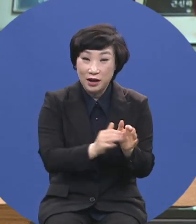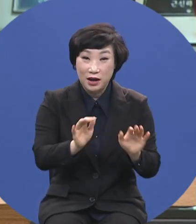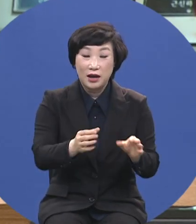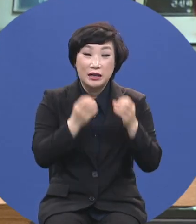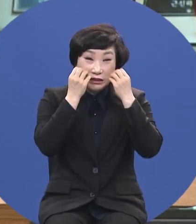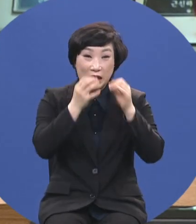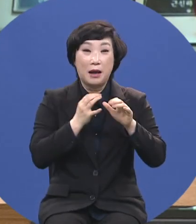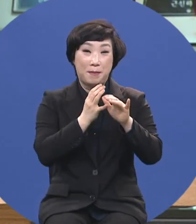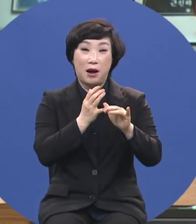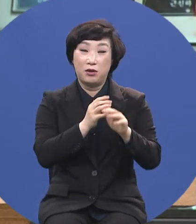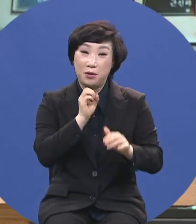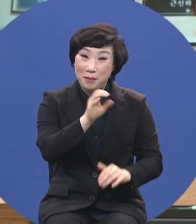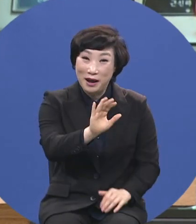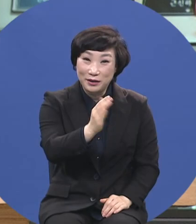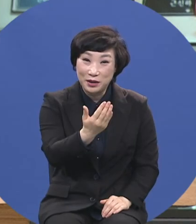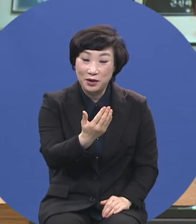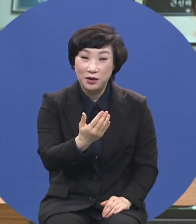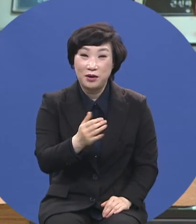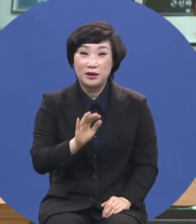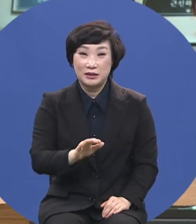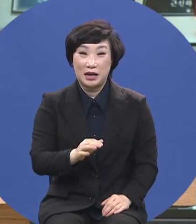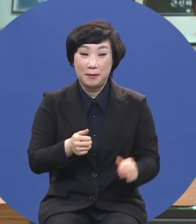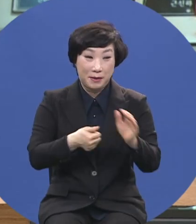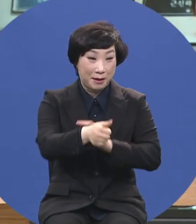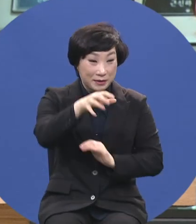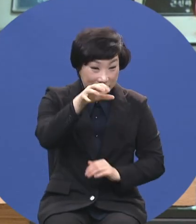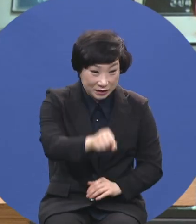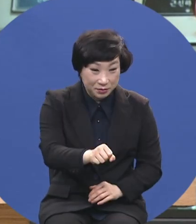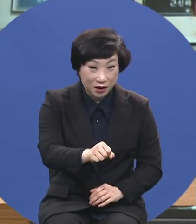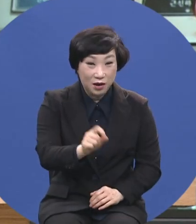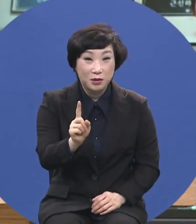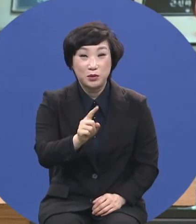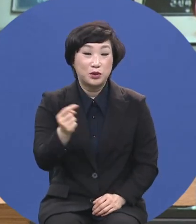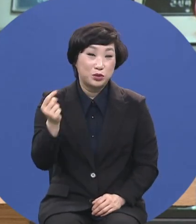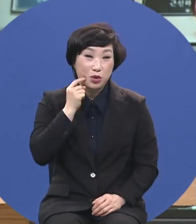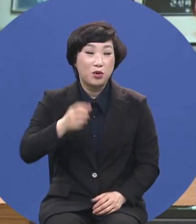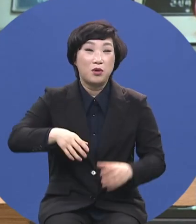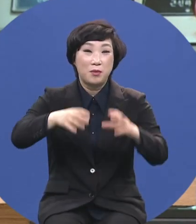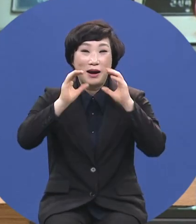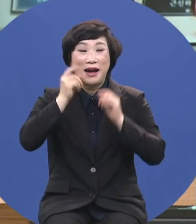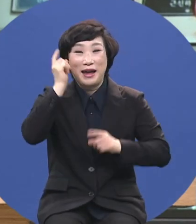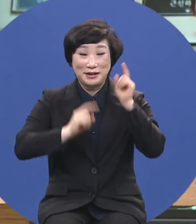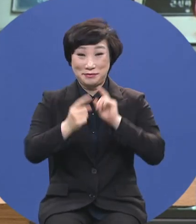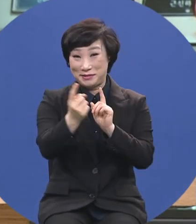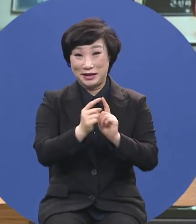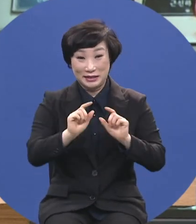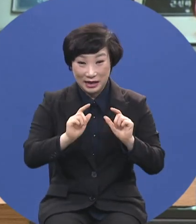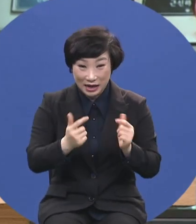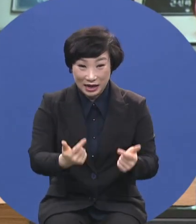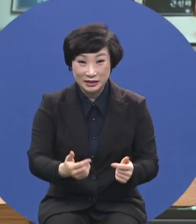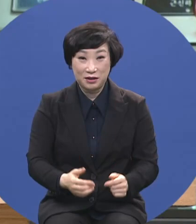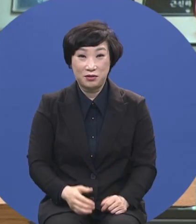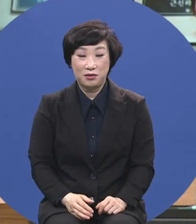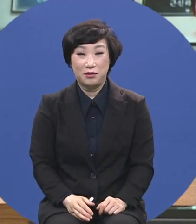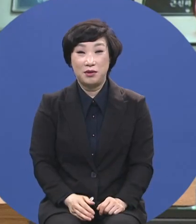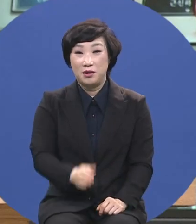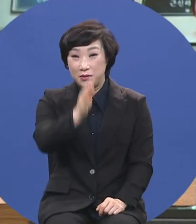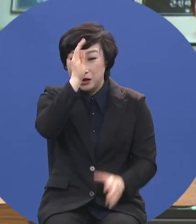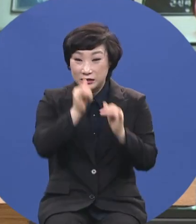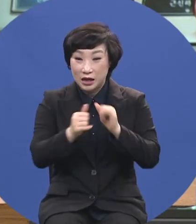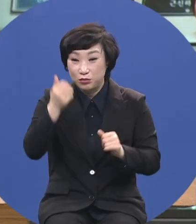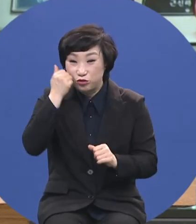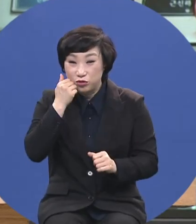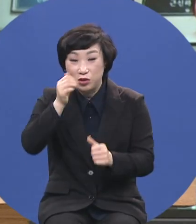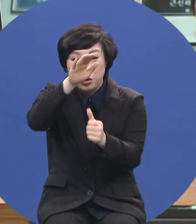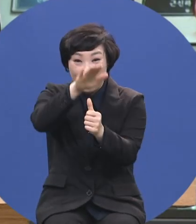쫓아내며 새 방언을 말하며 뱀을 집으며 무슨 독을 마실지라도 해를 받지 않냐며